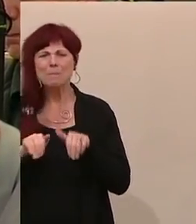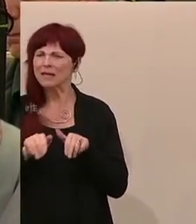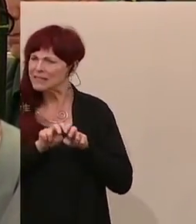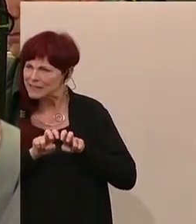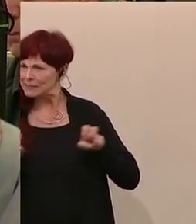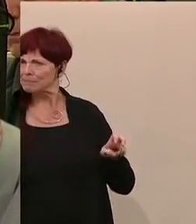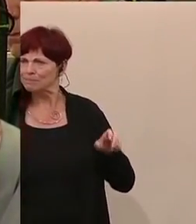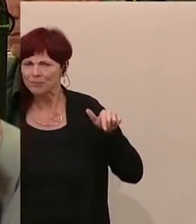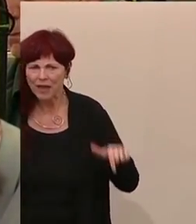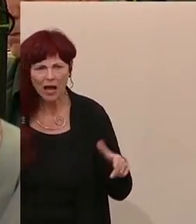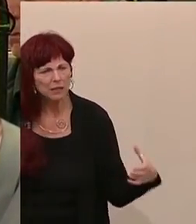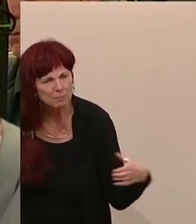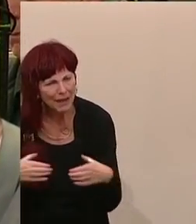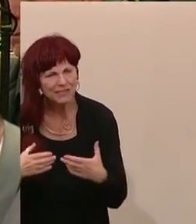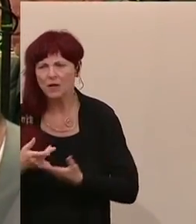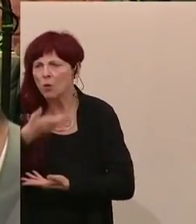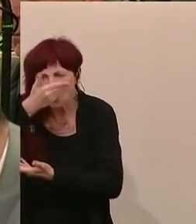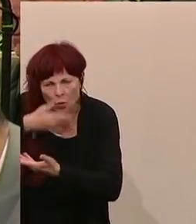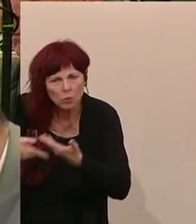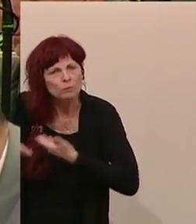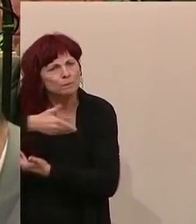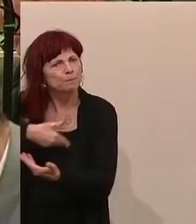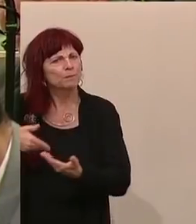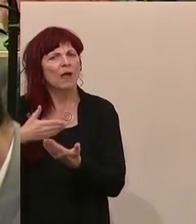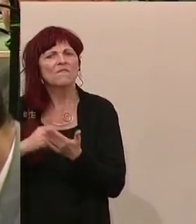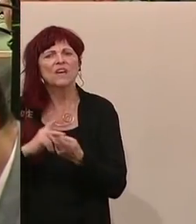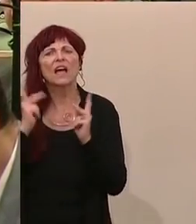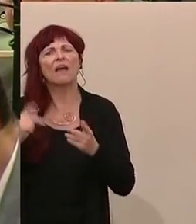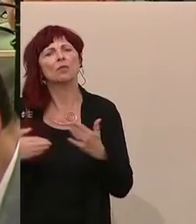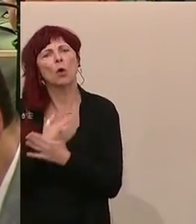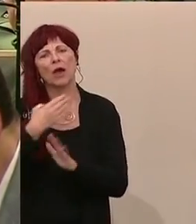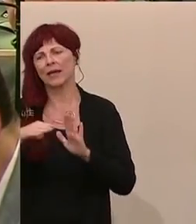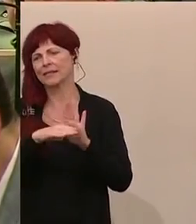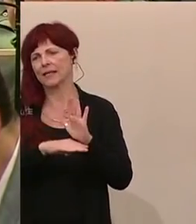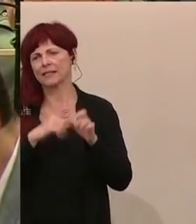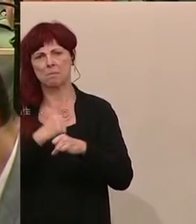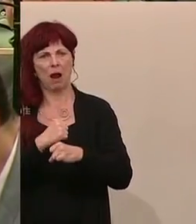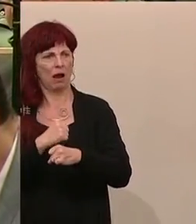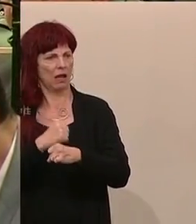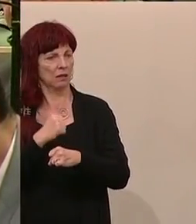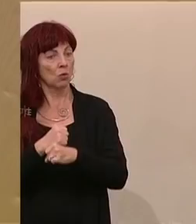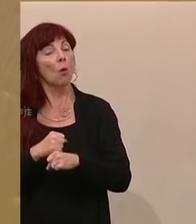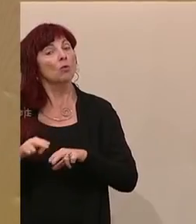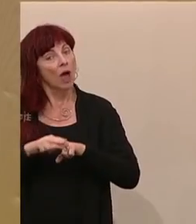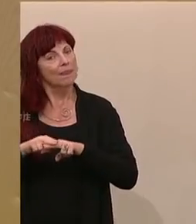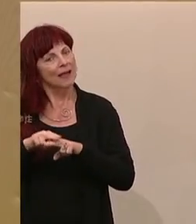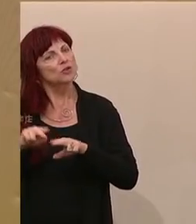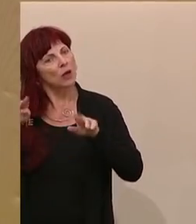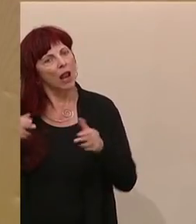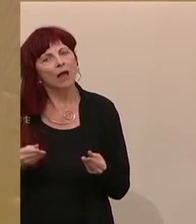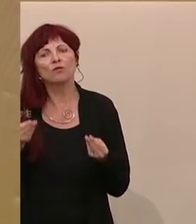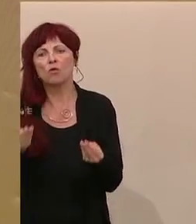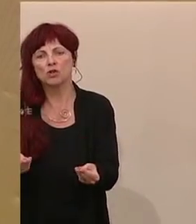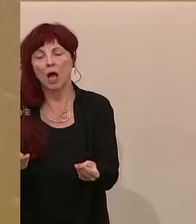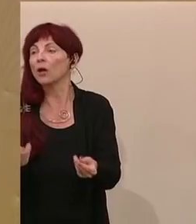werden könnten oder neue Gesetze erlassen werden könnten. Bringe ich das in den Nationalrat und der Nationalrat beschließt das. Also ist